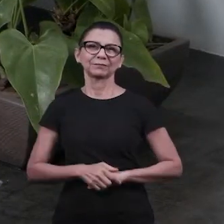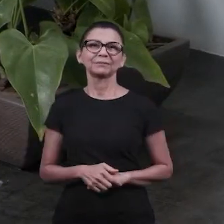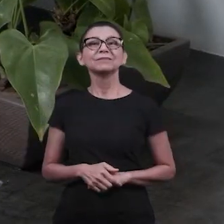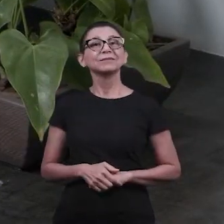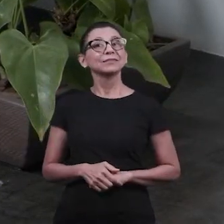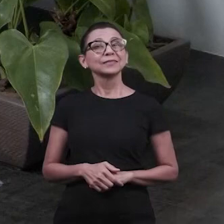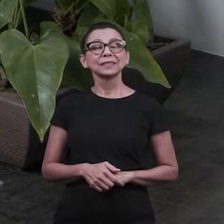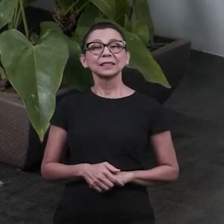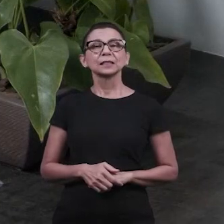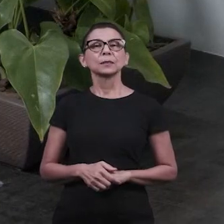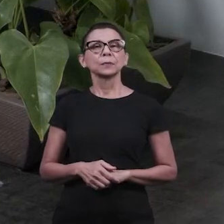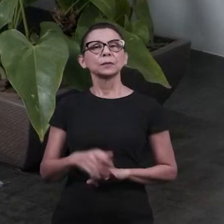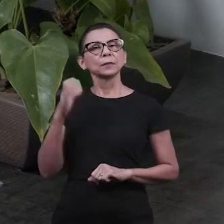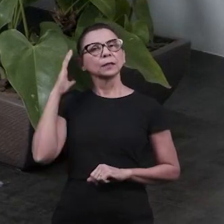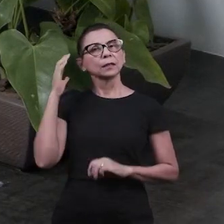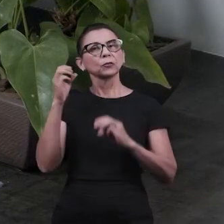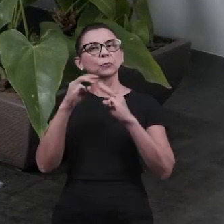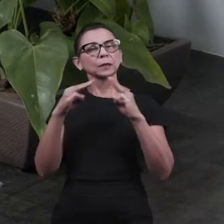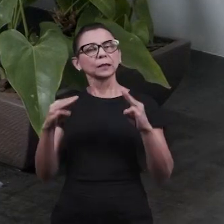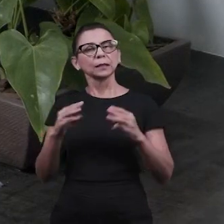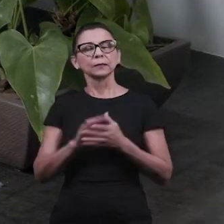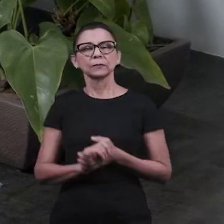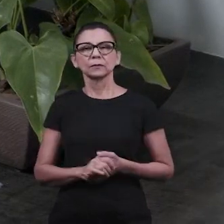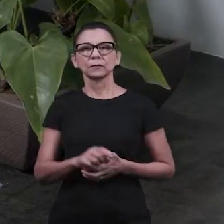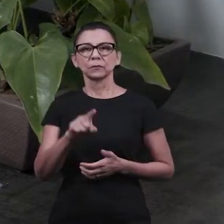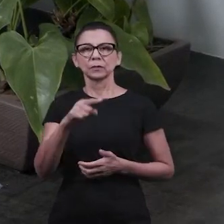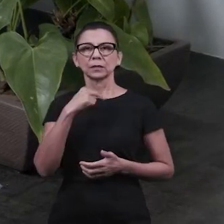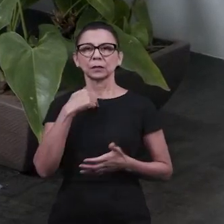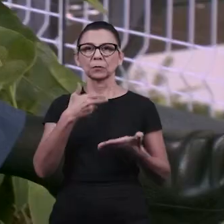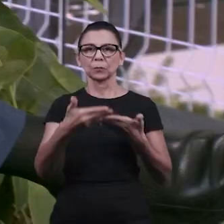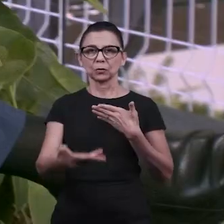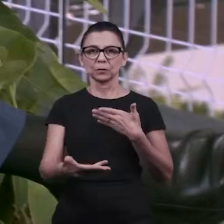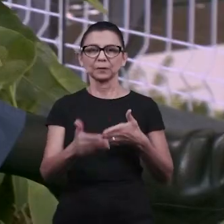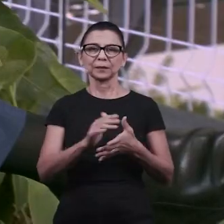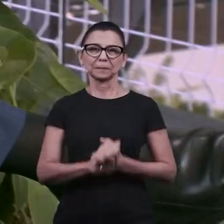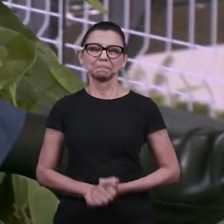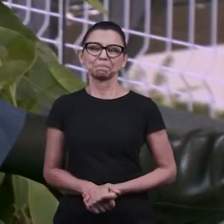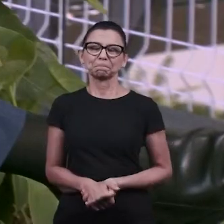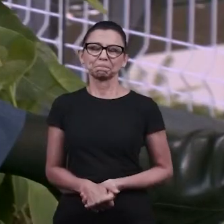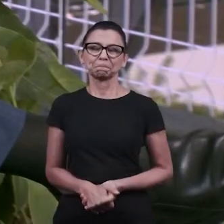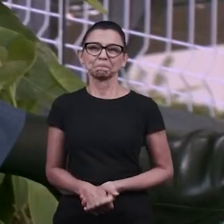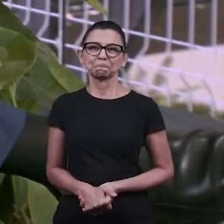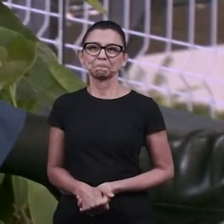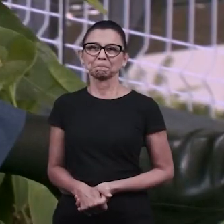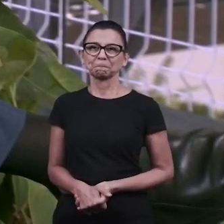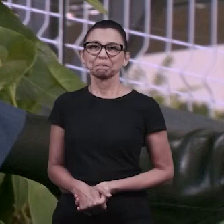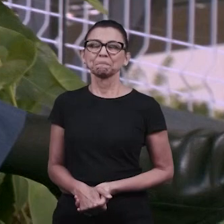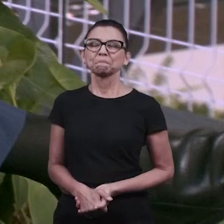Programmez-vous et ne ratez pas cet événement. Samedi, le 4 septembre.